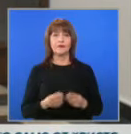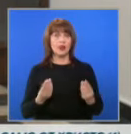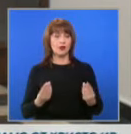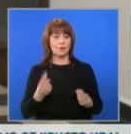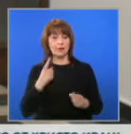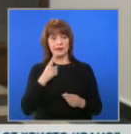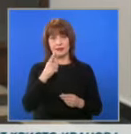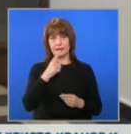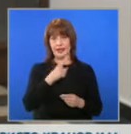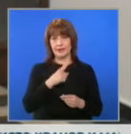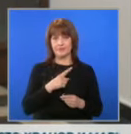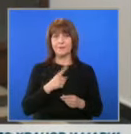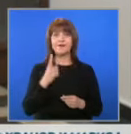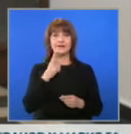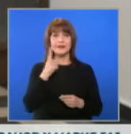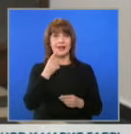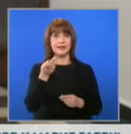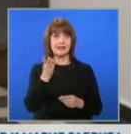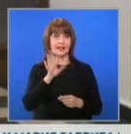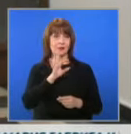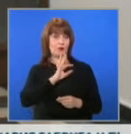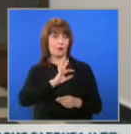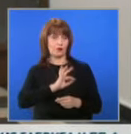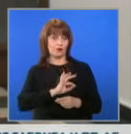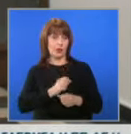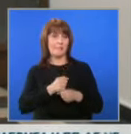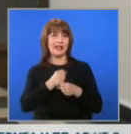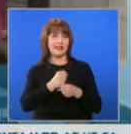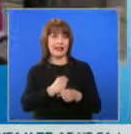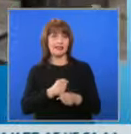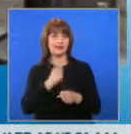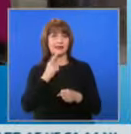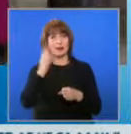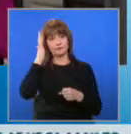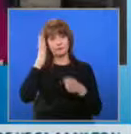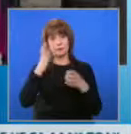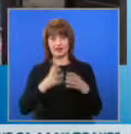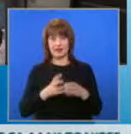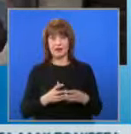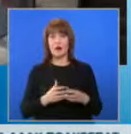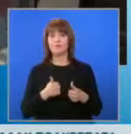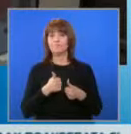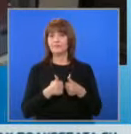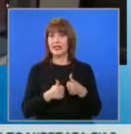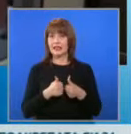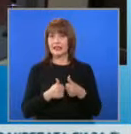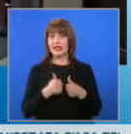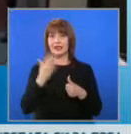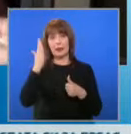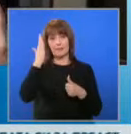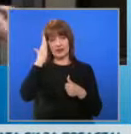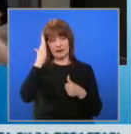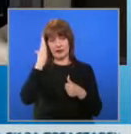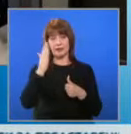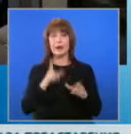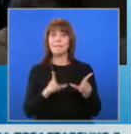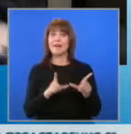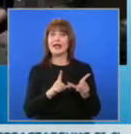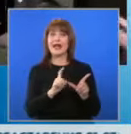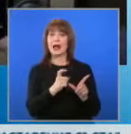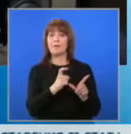Добър ден. Ден след като получи мандата за излъчване на правителство, кандидата за премиер на ГЕРБ СДС